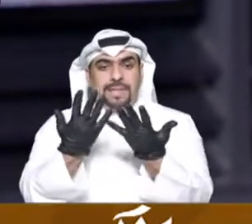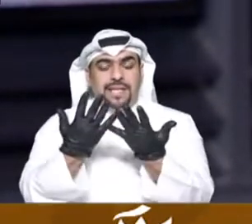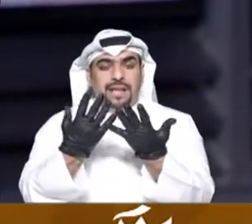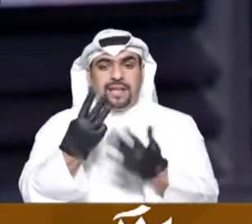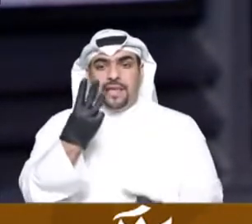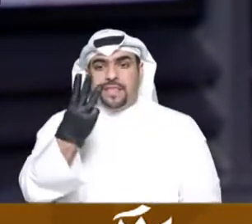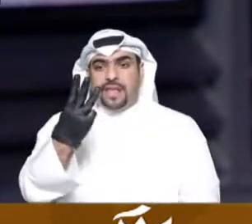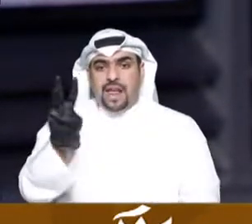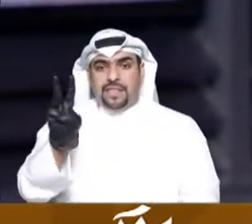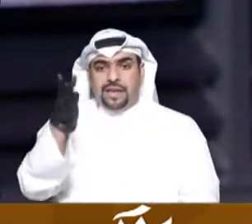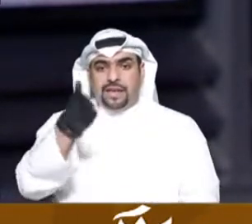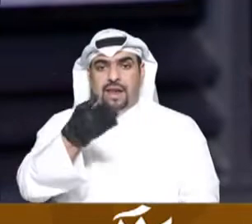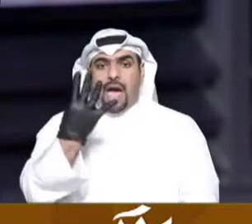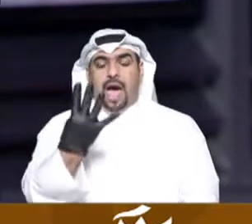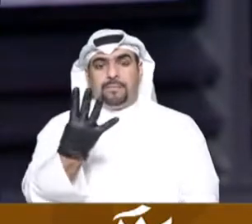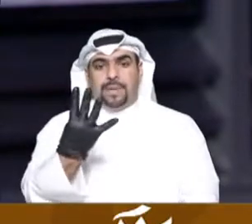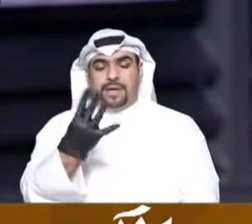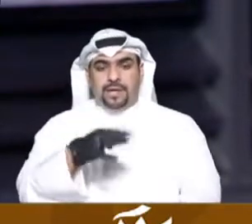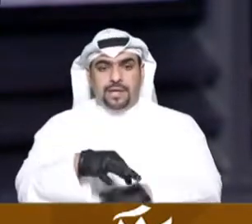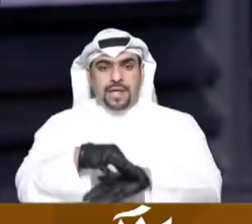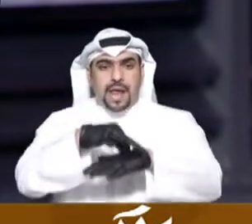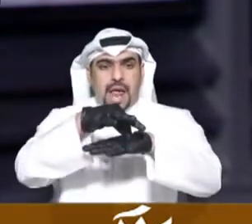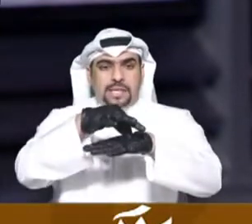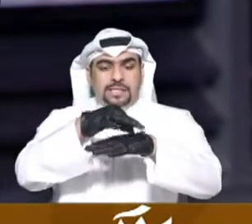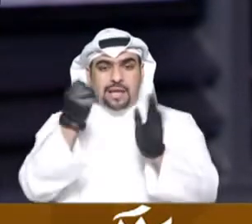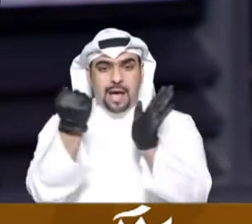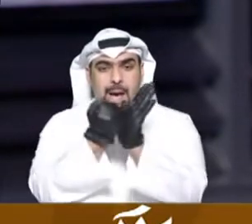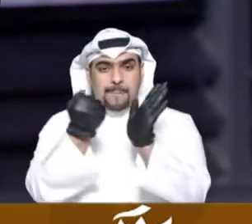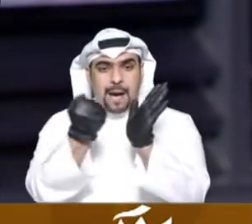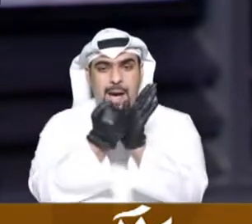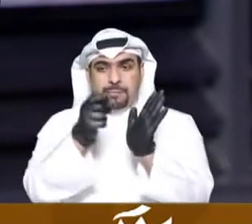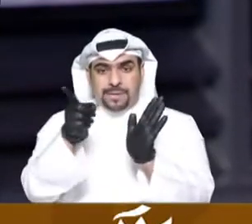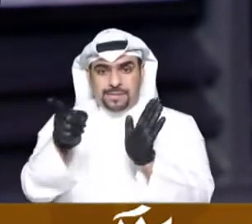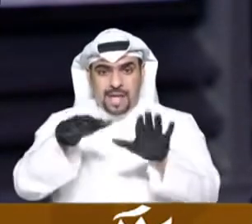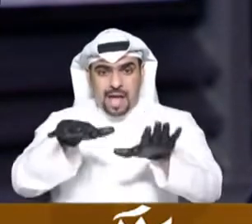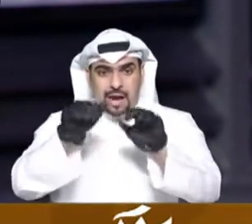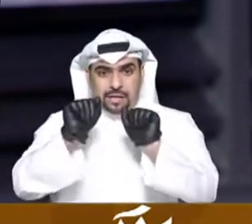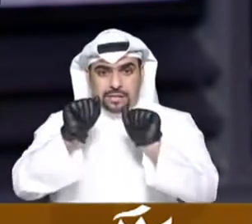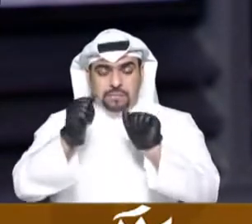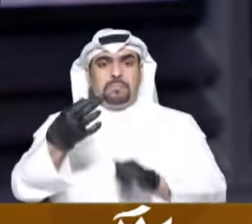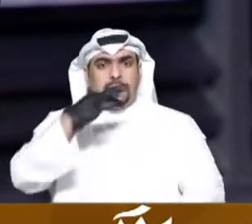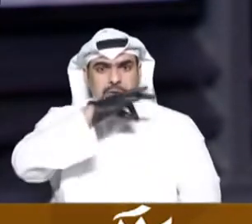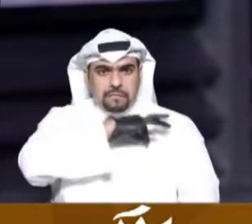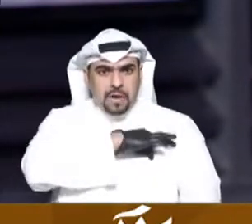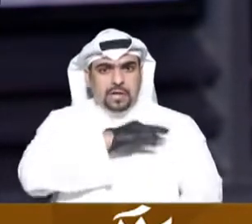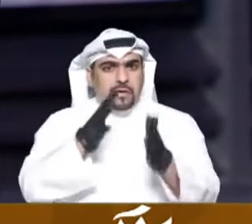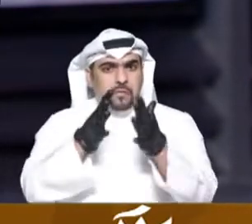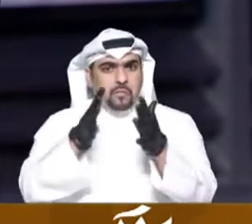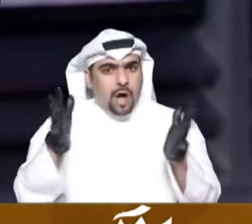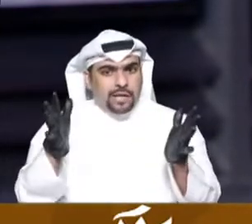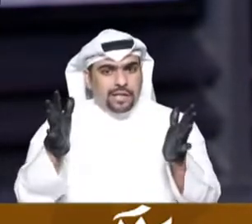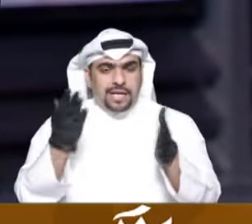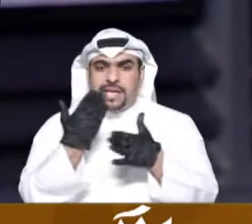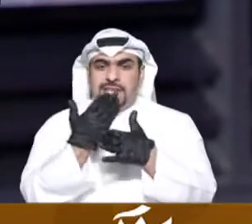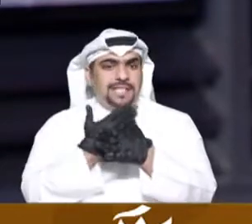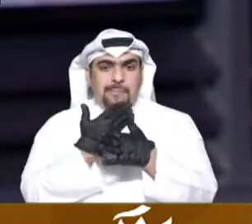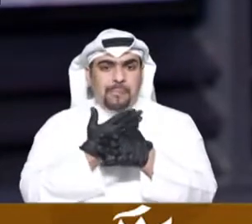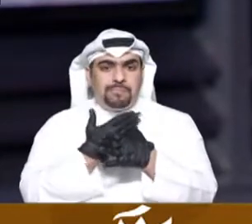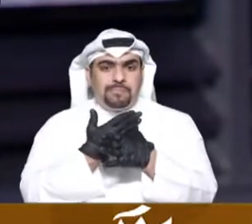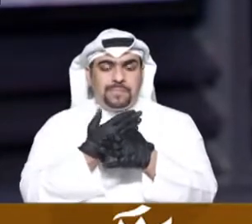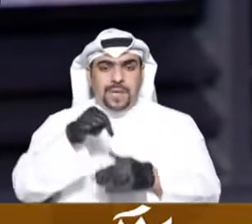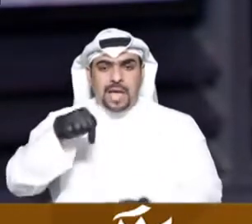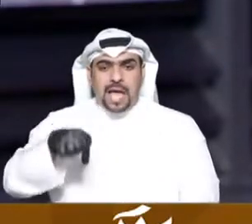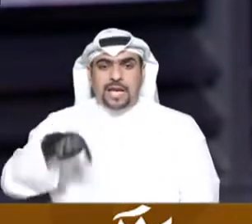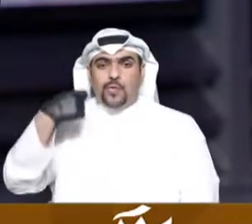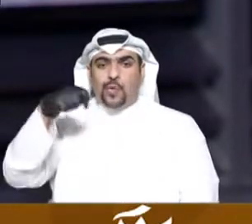في كثير من الناس استفادوا منه، المخالفين لقانون الإقامة. طبعا هذا القرار فيه مميزات، اللي هي أنه يقدر يسافر من غير يكون